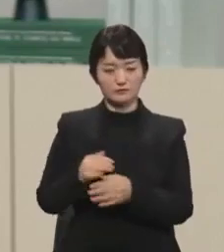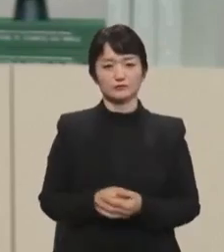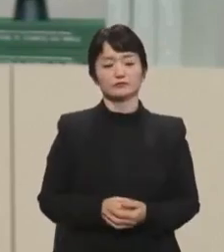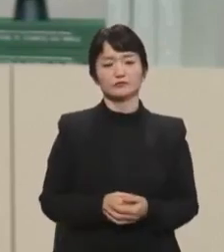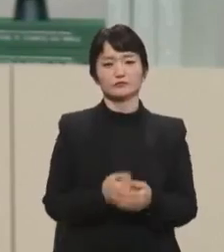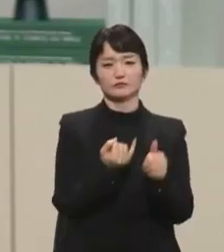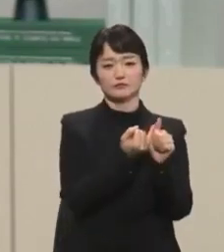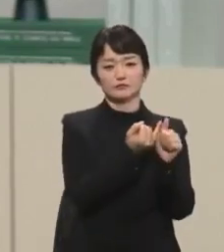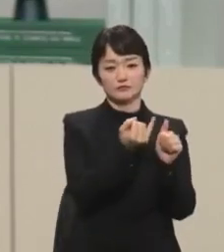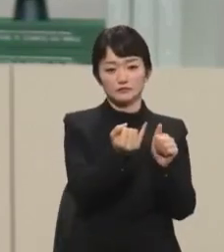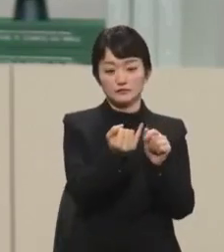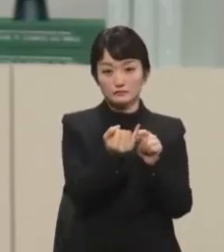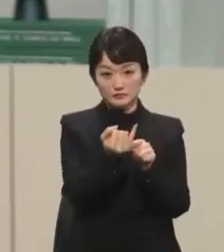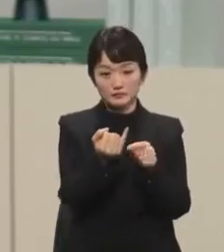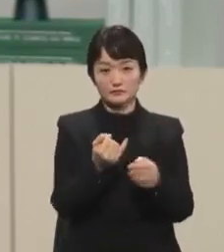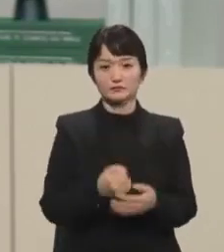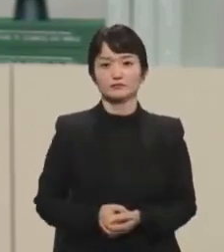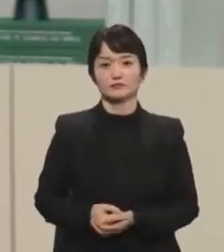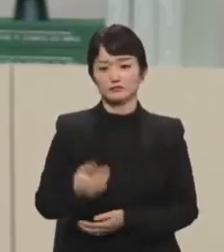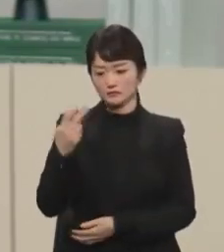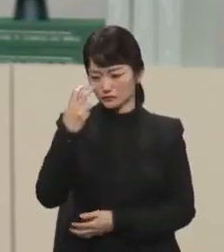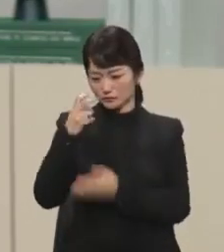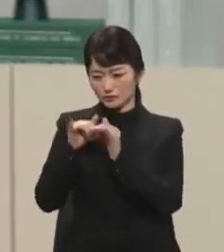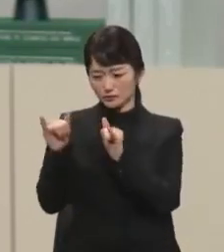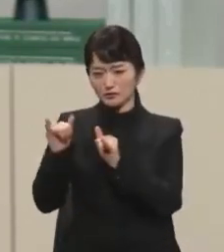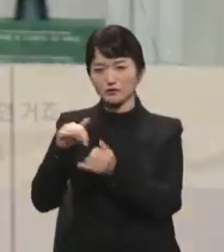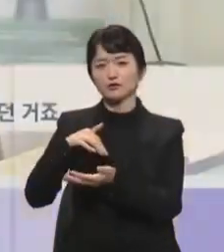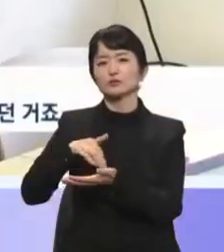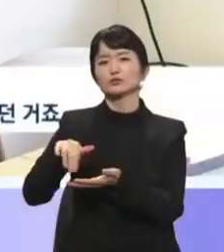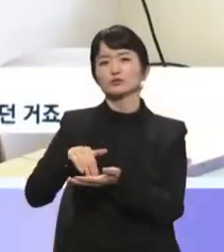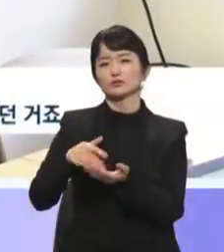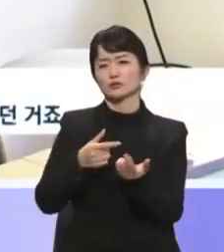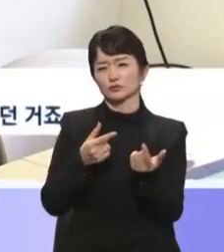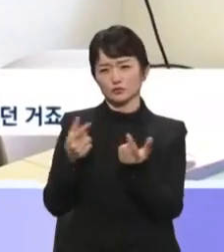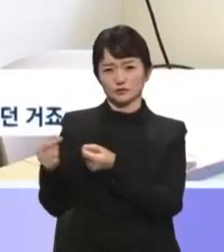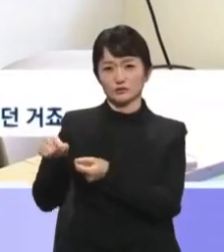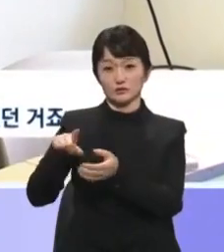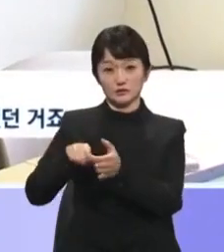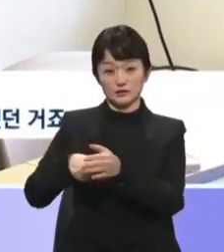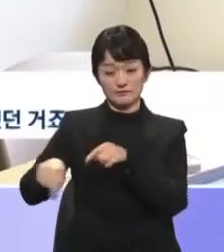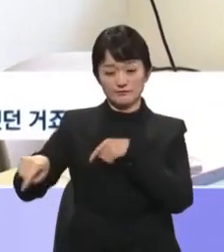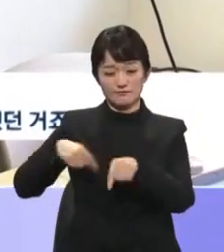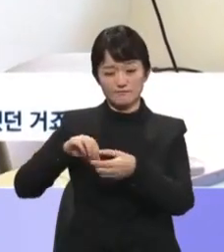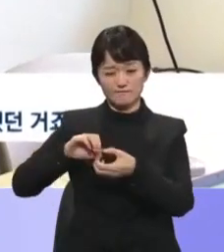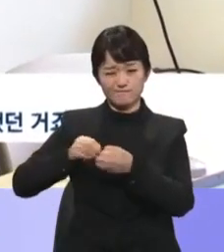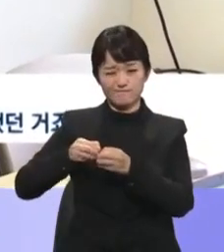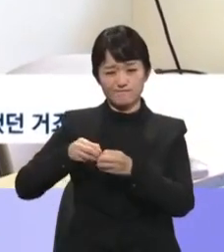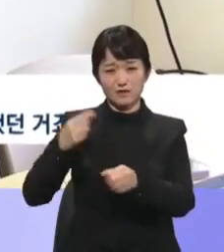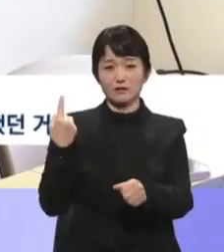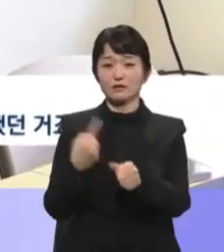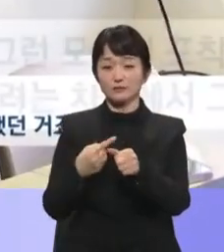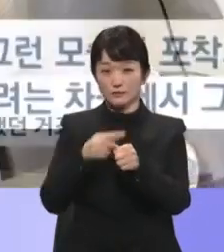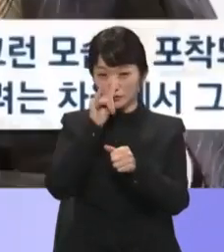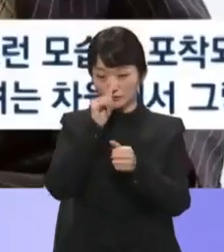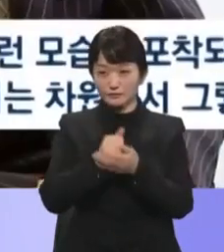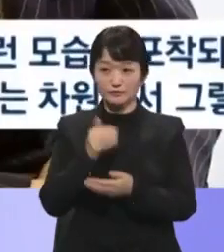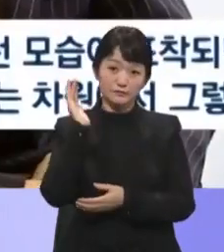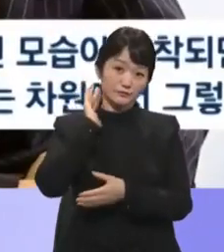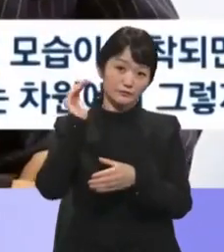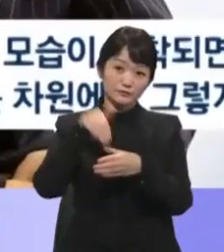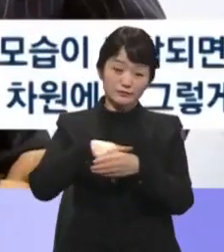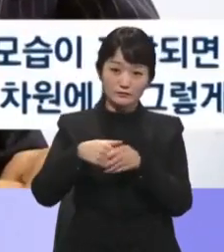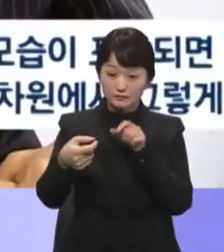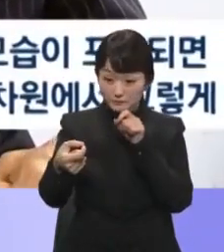일 구성한 사람 판을 짠 사람들이 동일하거나 근데 그 당시에도 그것이 정치 공장 아니냐라는 비판이 많았었고 대선을 앞두고 나왔었던